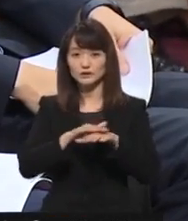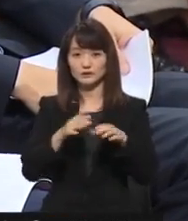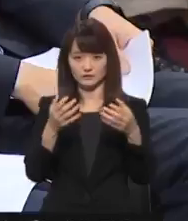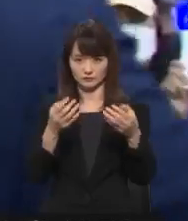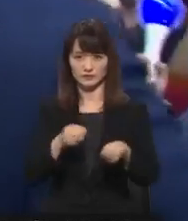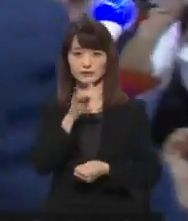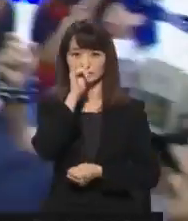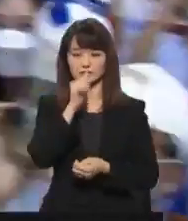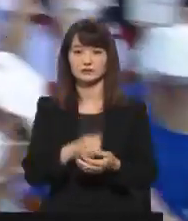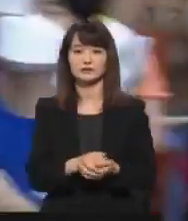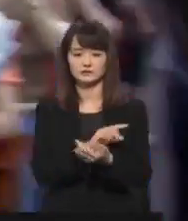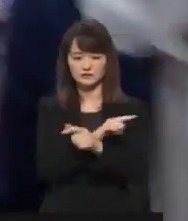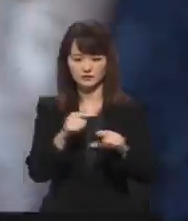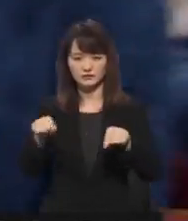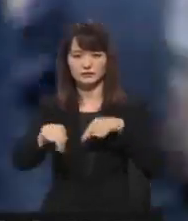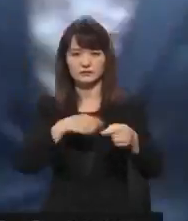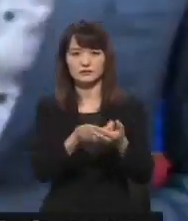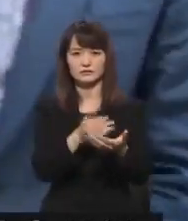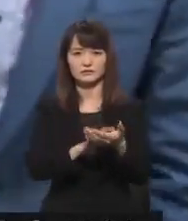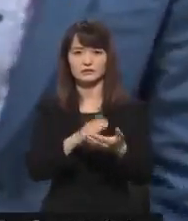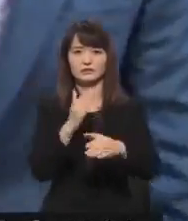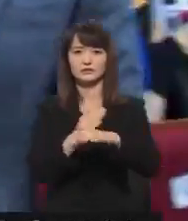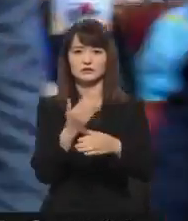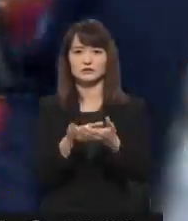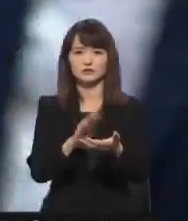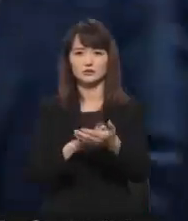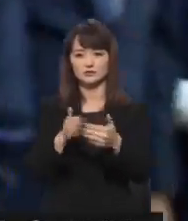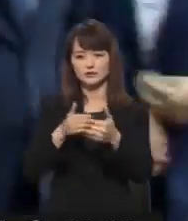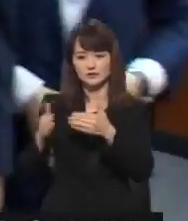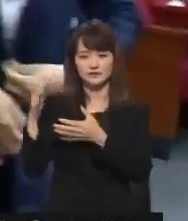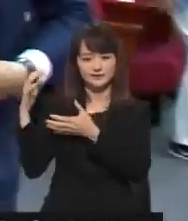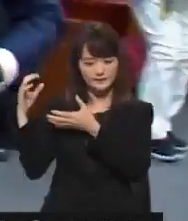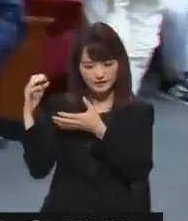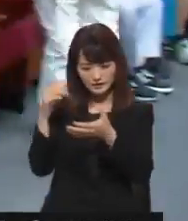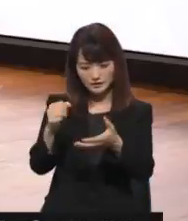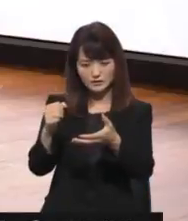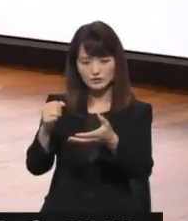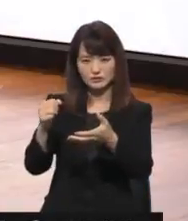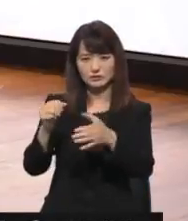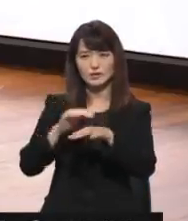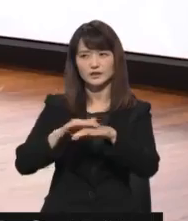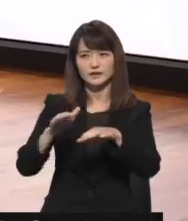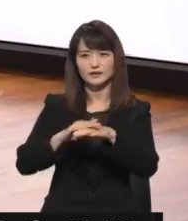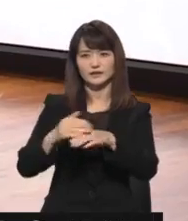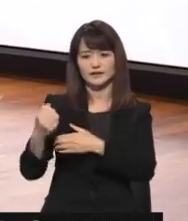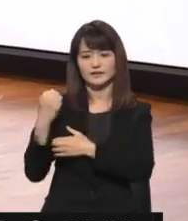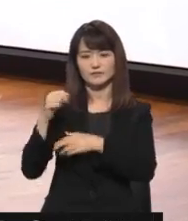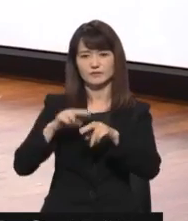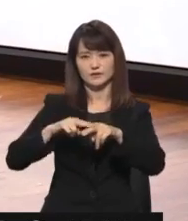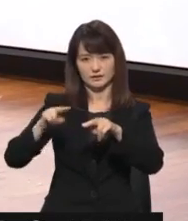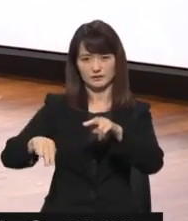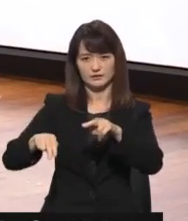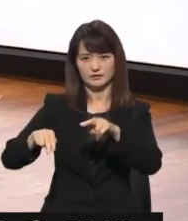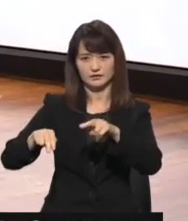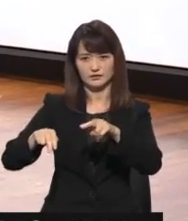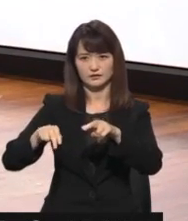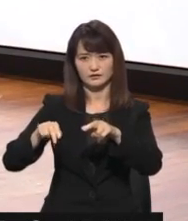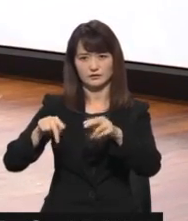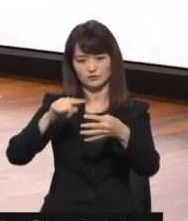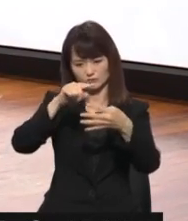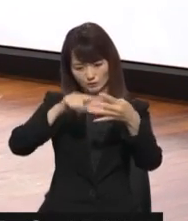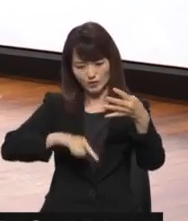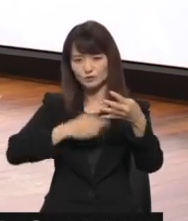있습니다 여러 정치개혁과 정당 혁신 과정 또 기득권 타파 나 특권 내려 놓는 과정 어느 하나 중요하지 않은 게 없는데